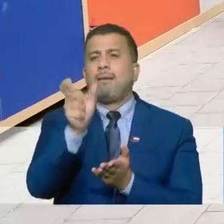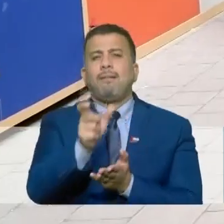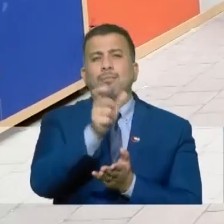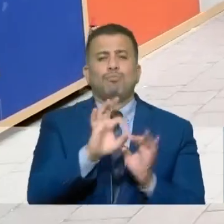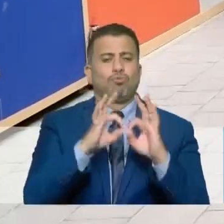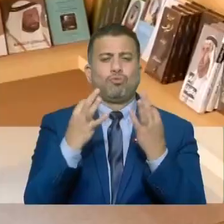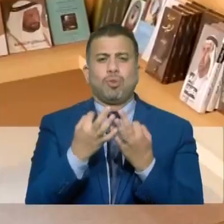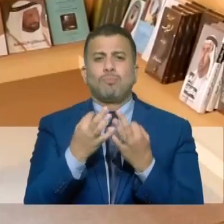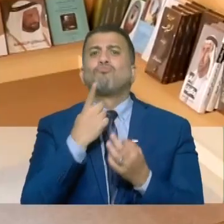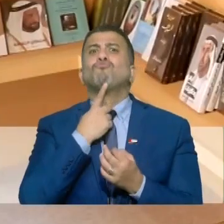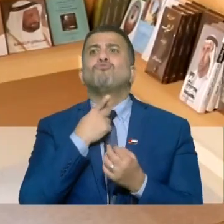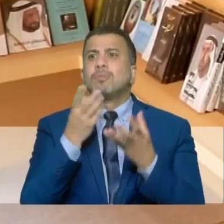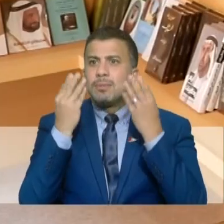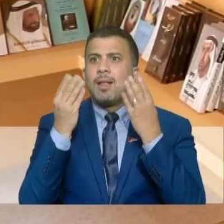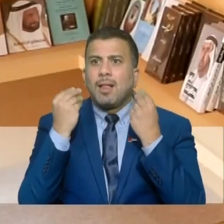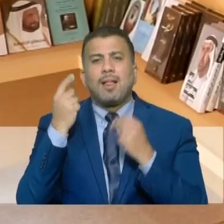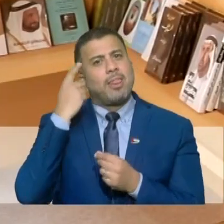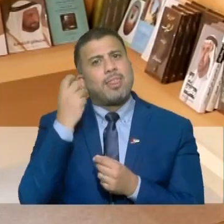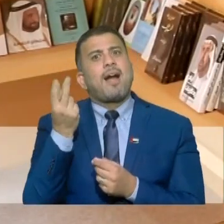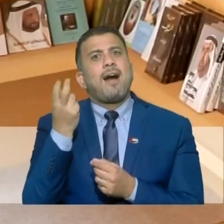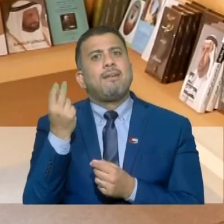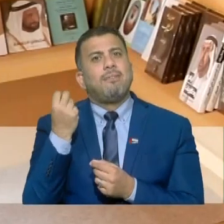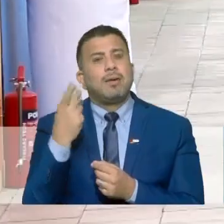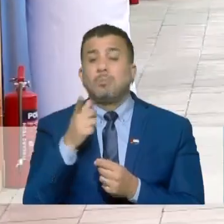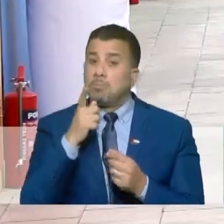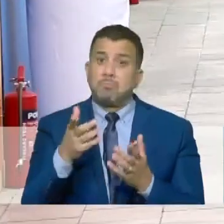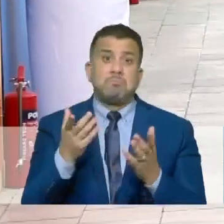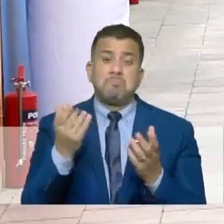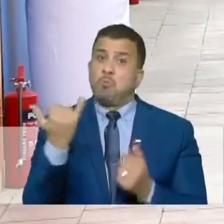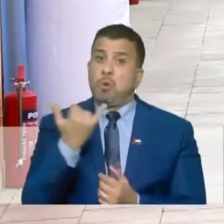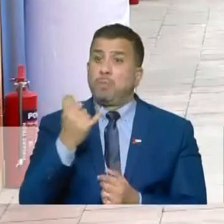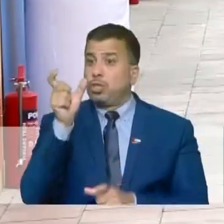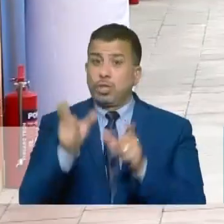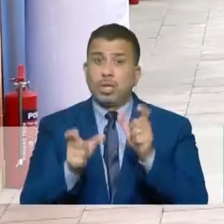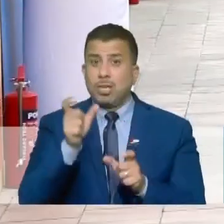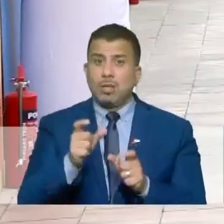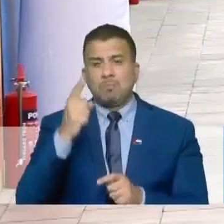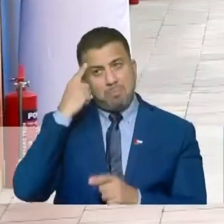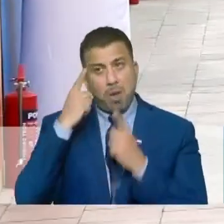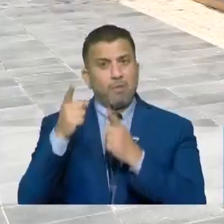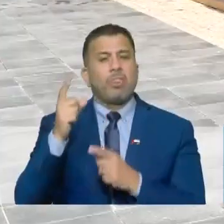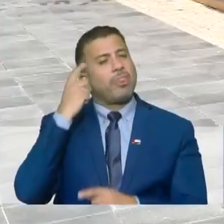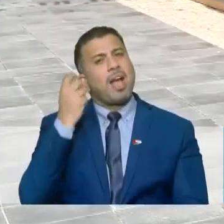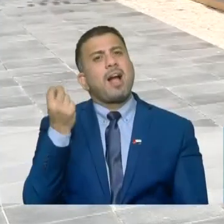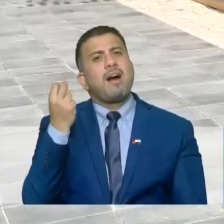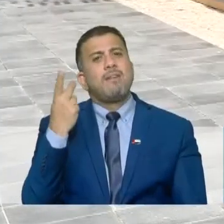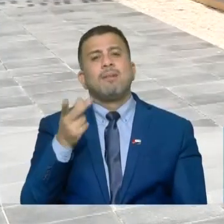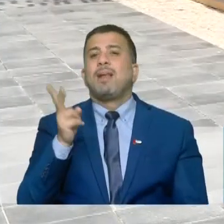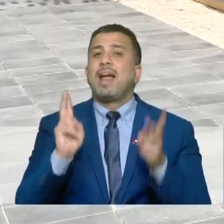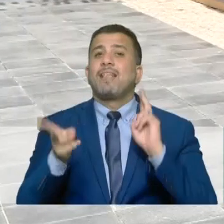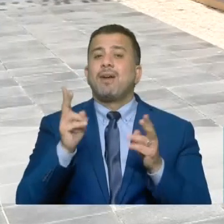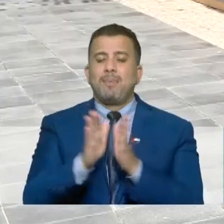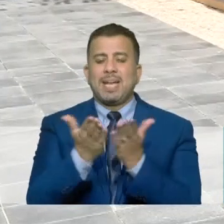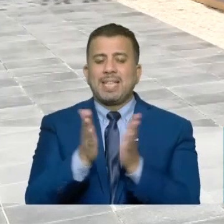المجتمع التواقين للثقافه حيث يلتقون ايضا بنخبه من ابرز الشخصيات والرموز الثقافيه للاحتفاء